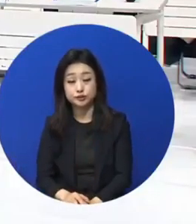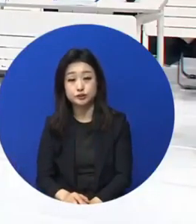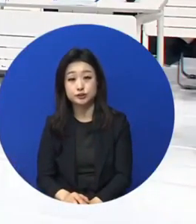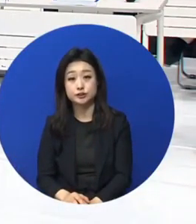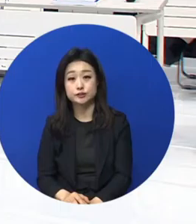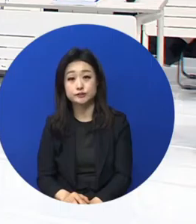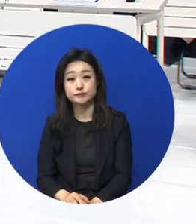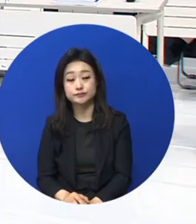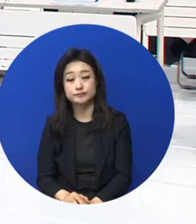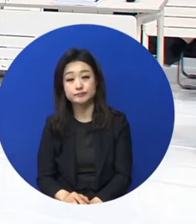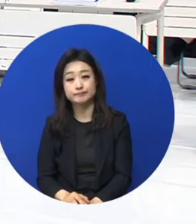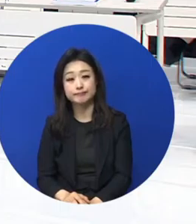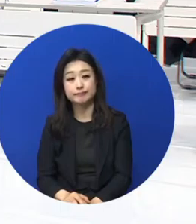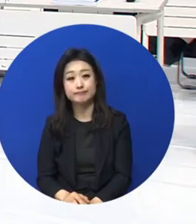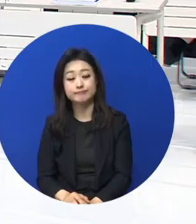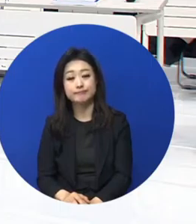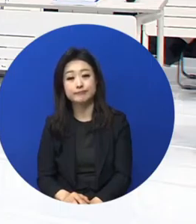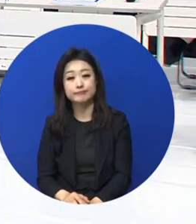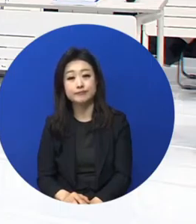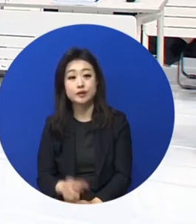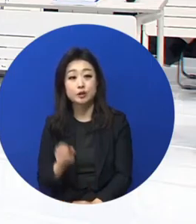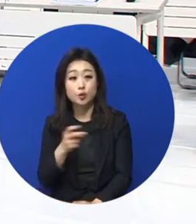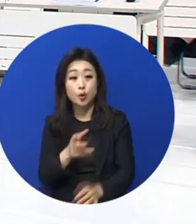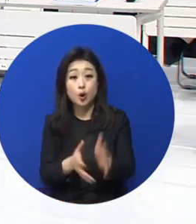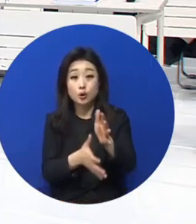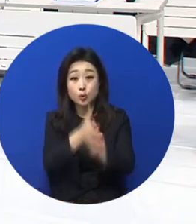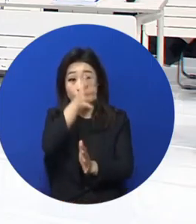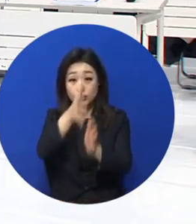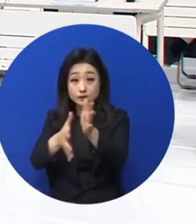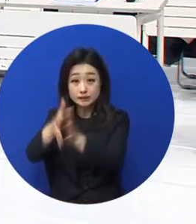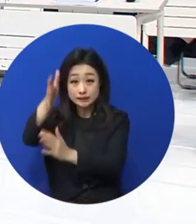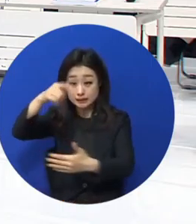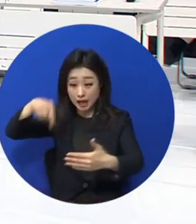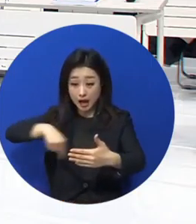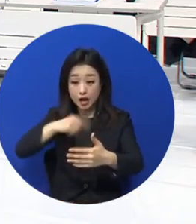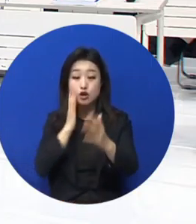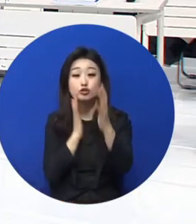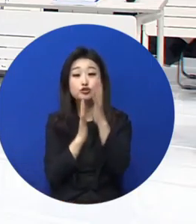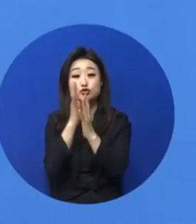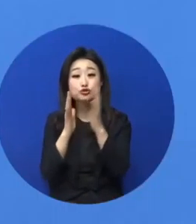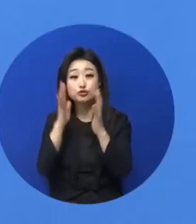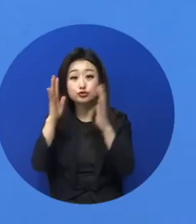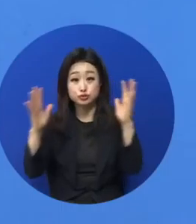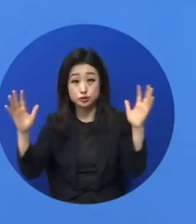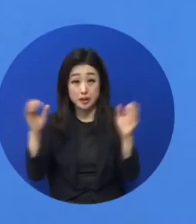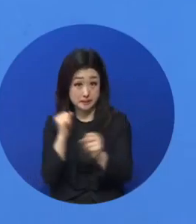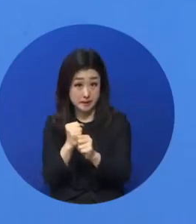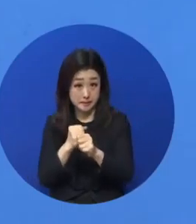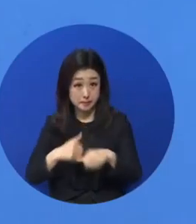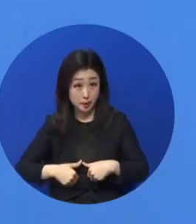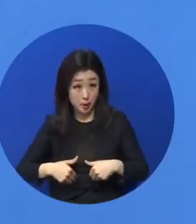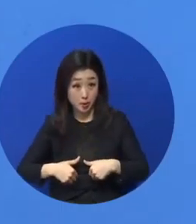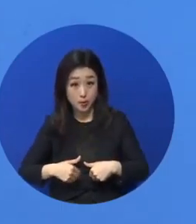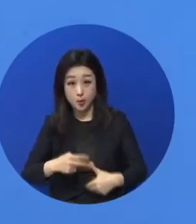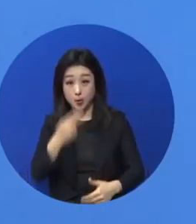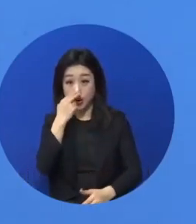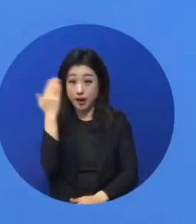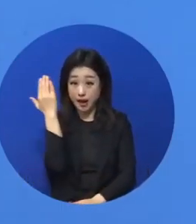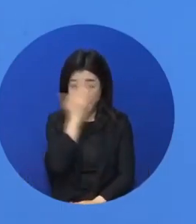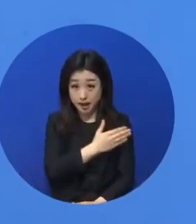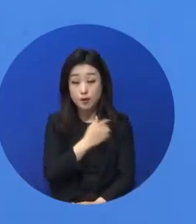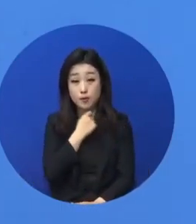그것뿐만이 아니고 저희 시에서는 도심 숲, 나무를 많이 키워야 됩니다. 그래야 청정 환경이 조성이 되는 부분이 있고요.